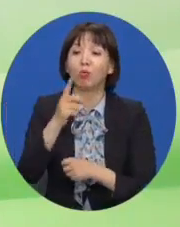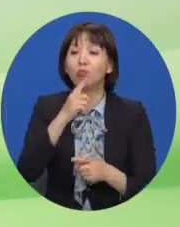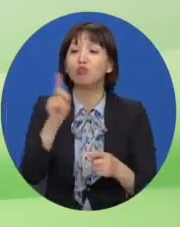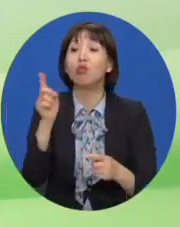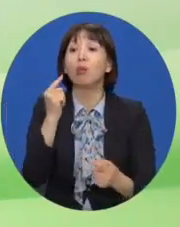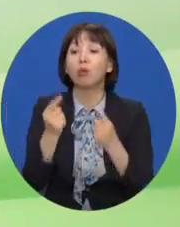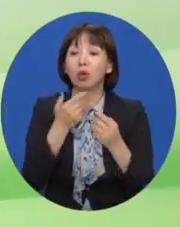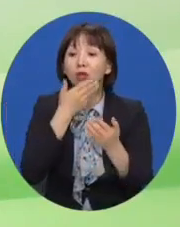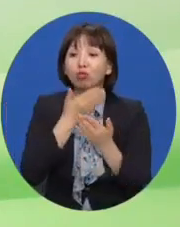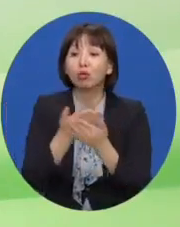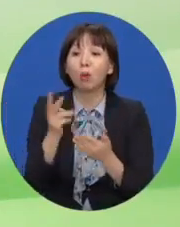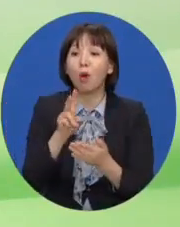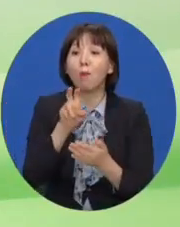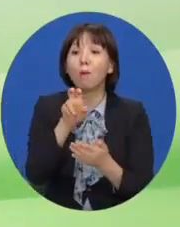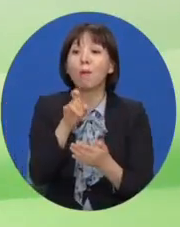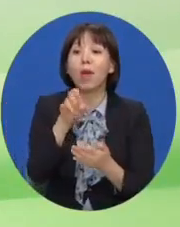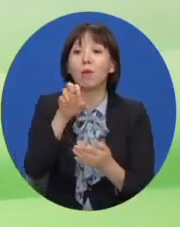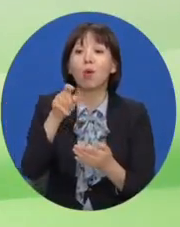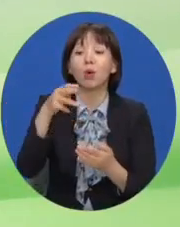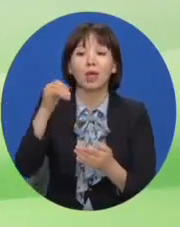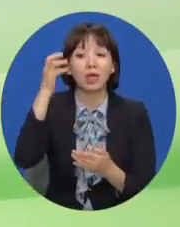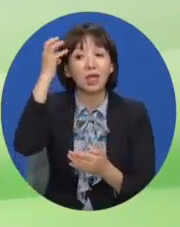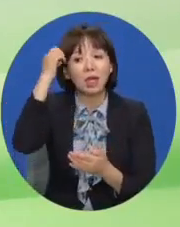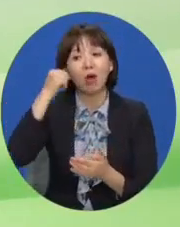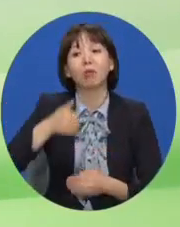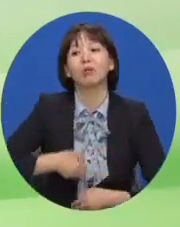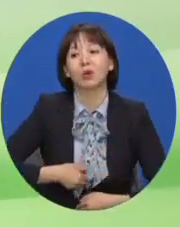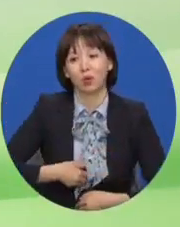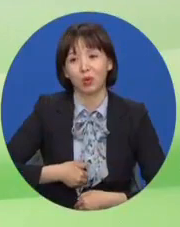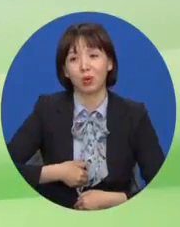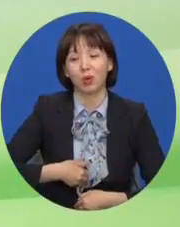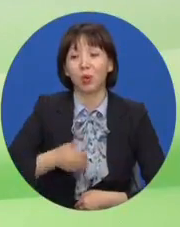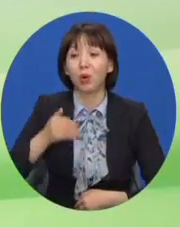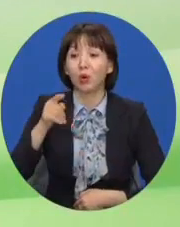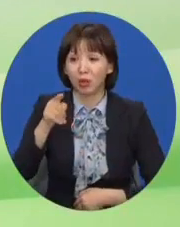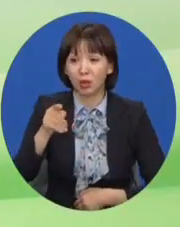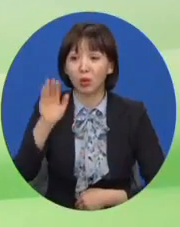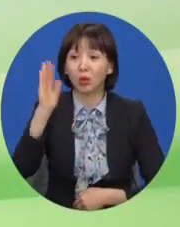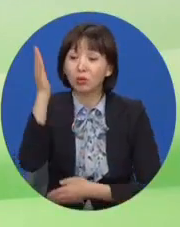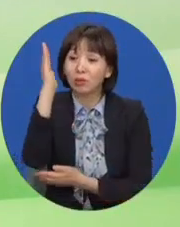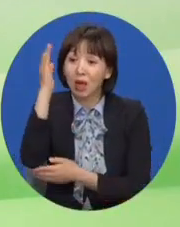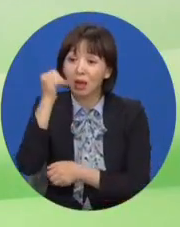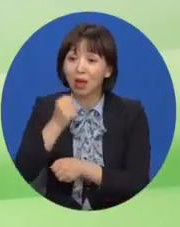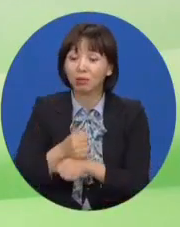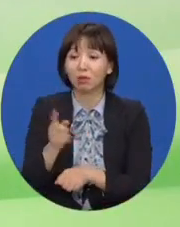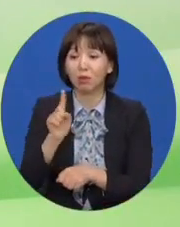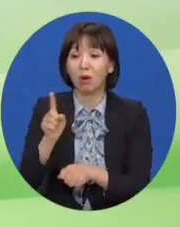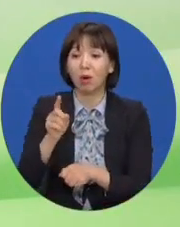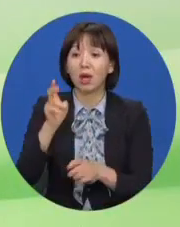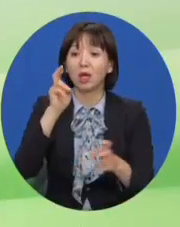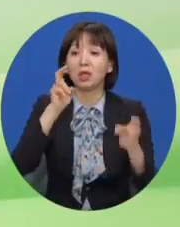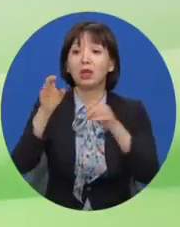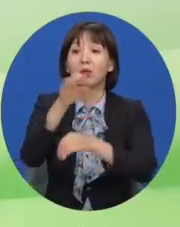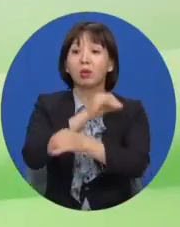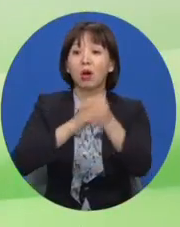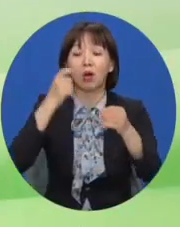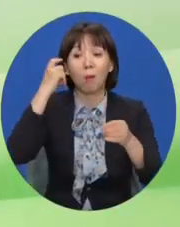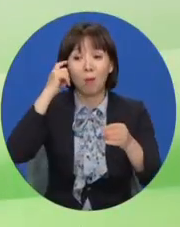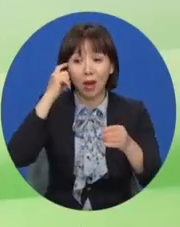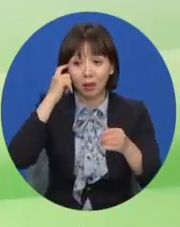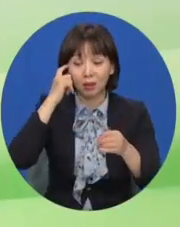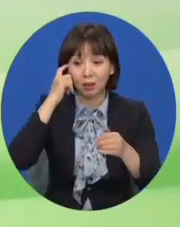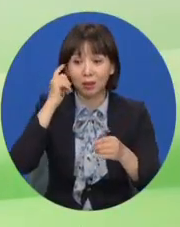중요한 것은 메모리, 기억이 있어야 됩니다. 이것을 요즘 얘기하는 기업 경영 마인드로